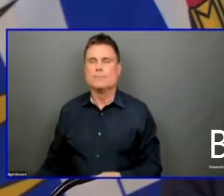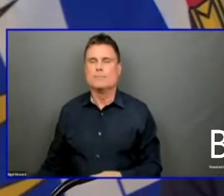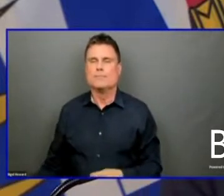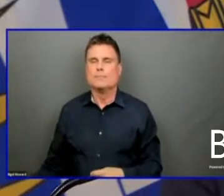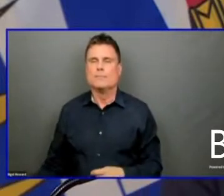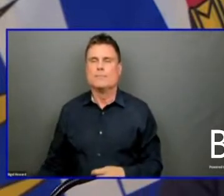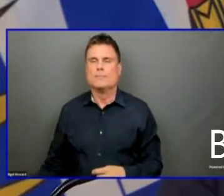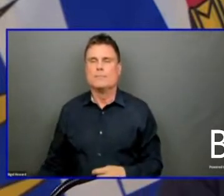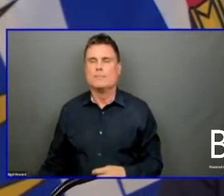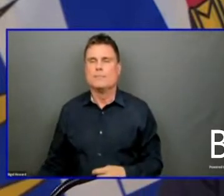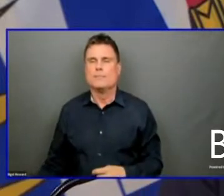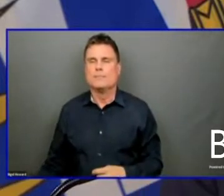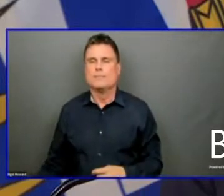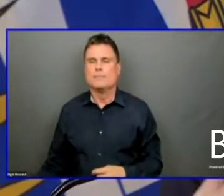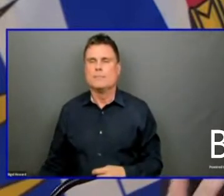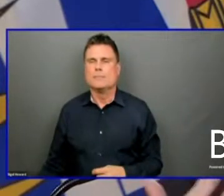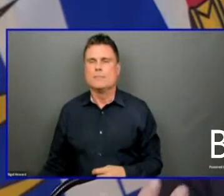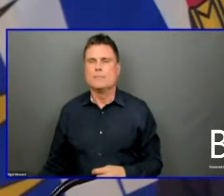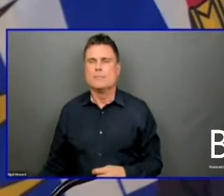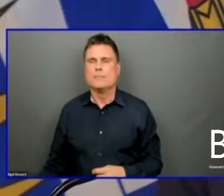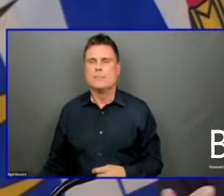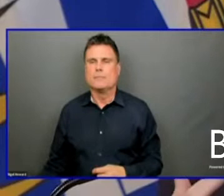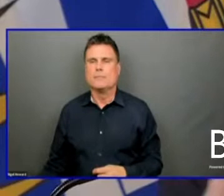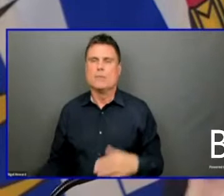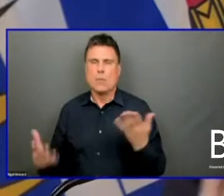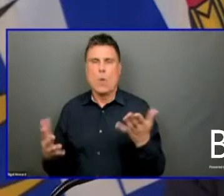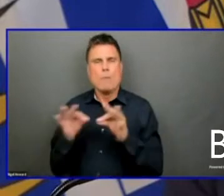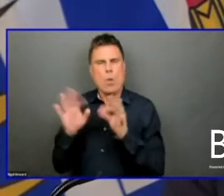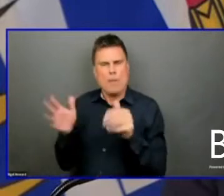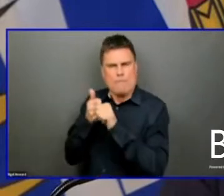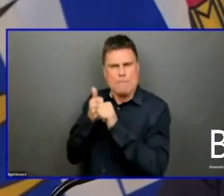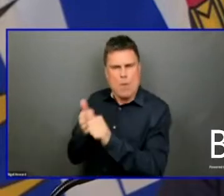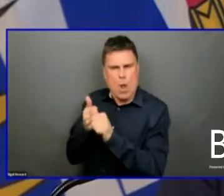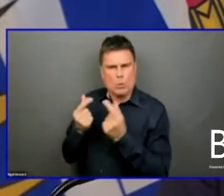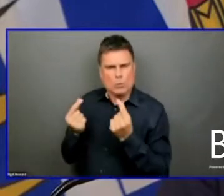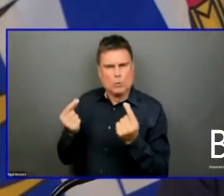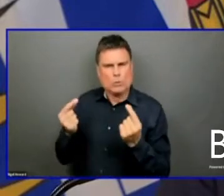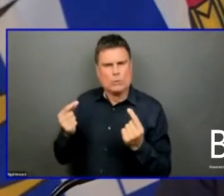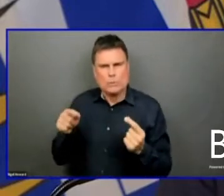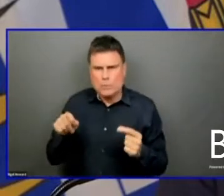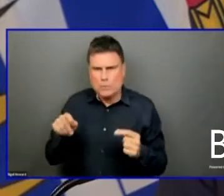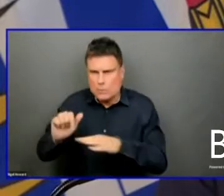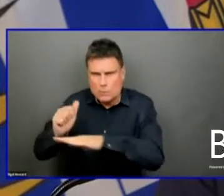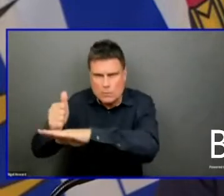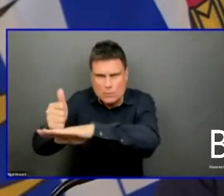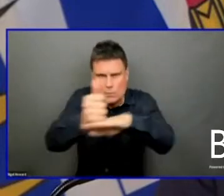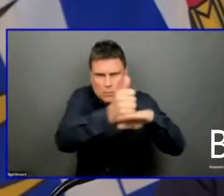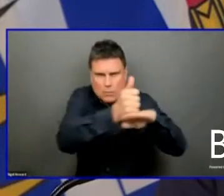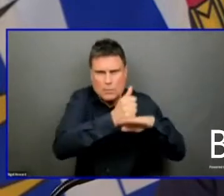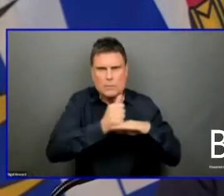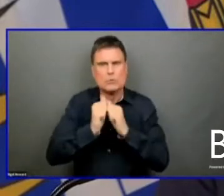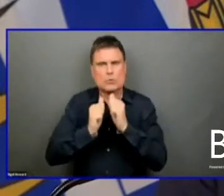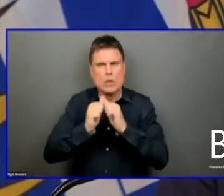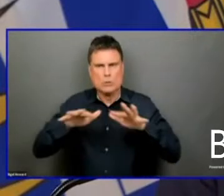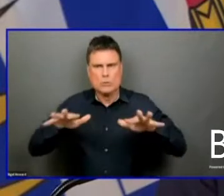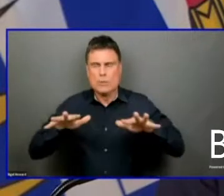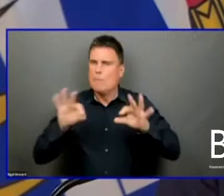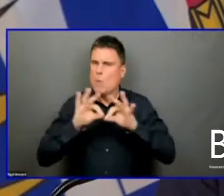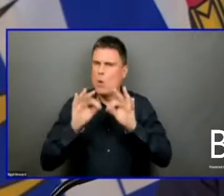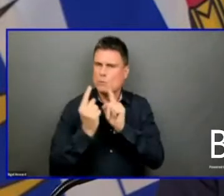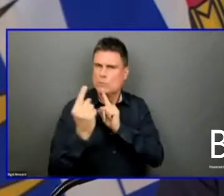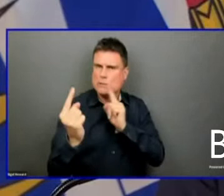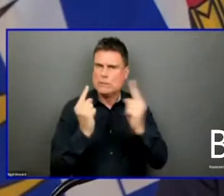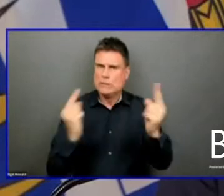being 要的安 less 全措 risky 施 than 在 some 这 of 个学 the 校里边的 unstructured 落实 social 到位 connections 是 that 更 we 加重 have. 要，以 But 及 it is 呢， something that 我们 we're 认为 watching 这 obviously 个